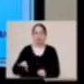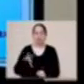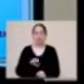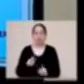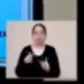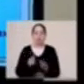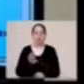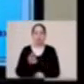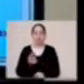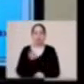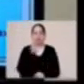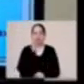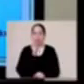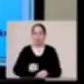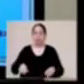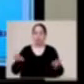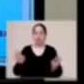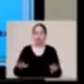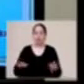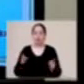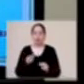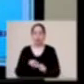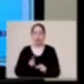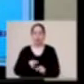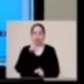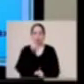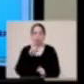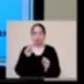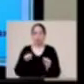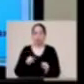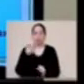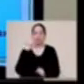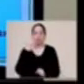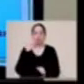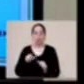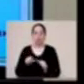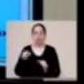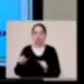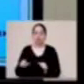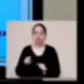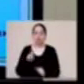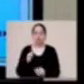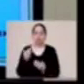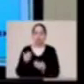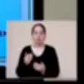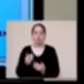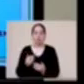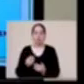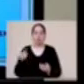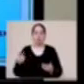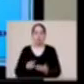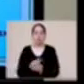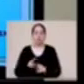растут деревья. Во время полета эту птицу можно легко отличить по ее